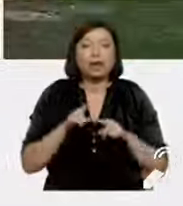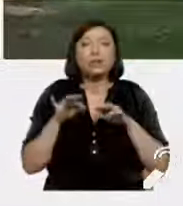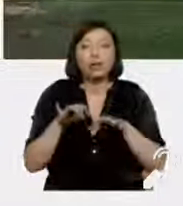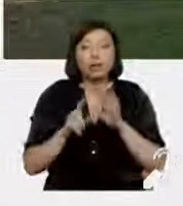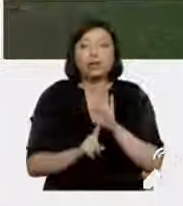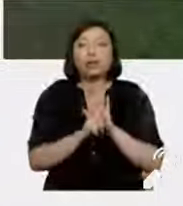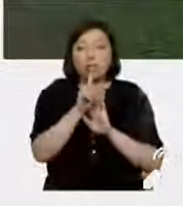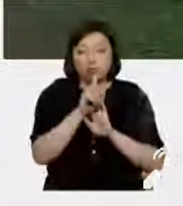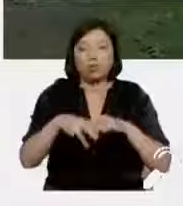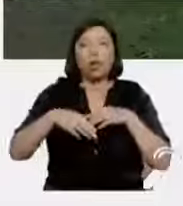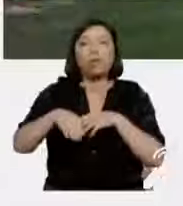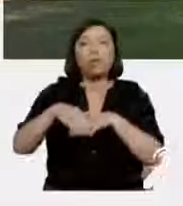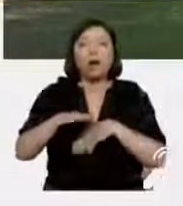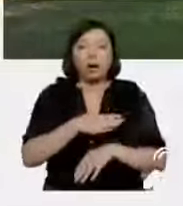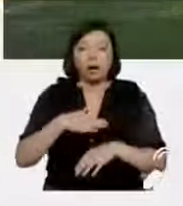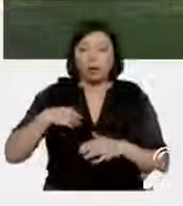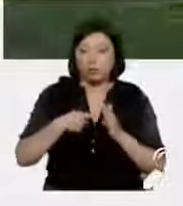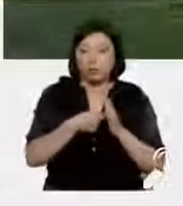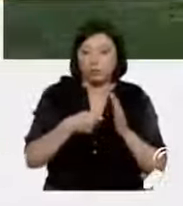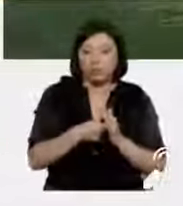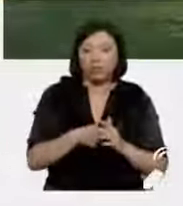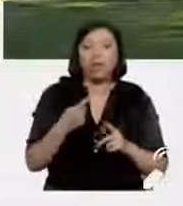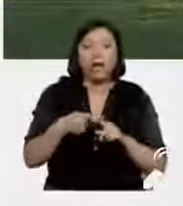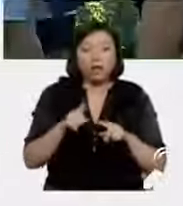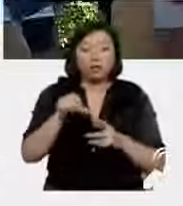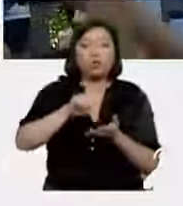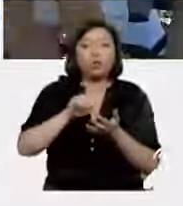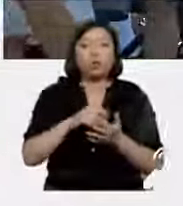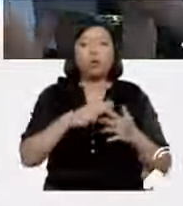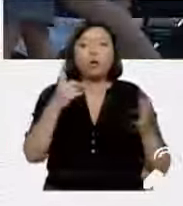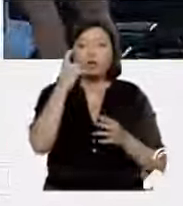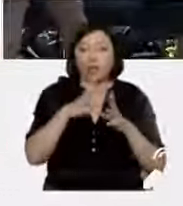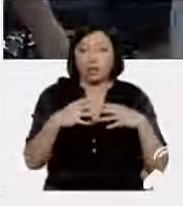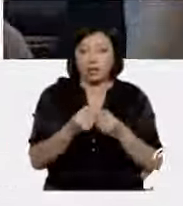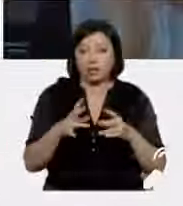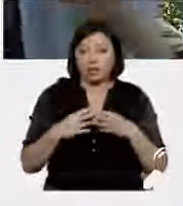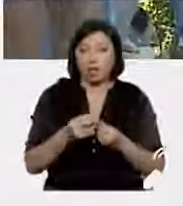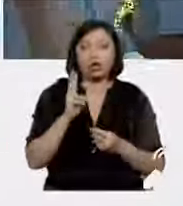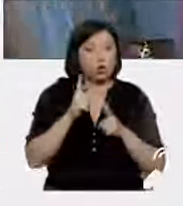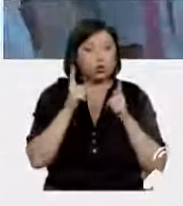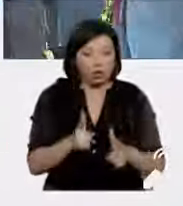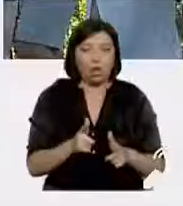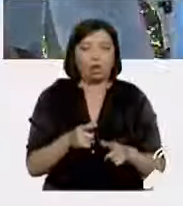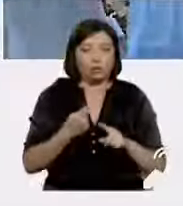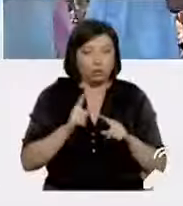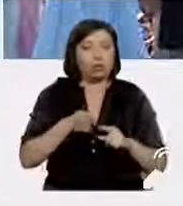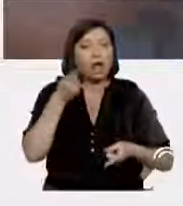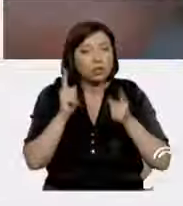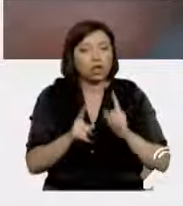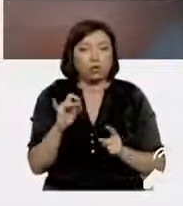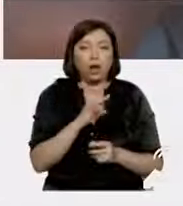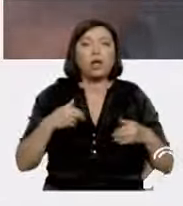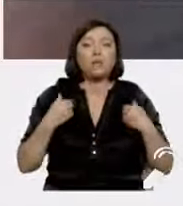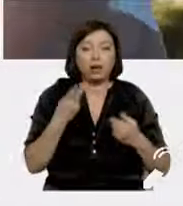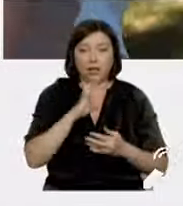Evenimentul a început cu marșul alăptării, la care s-a alăturat peste 100 de familii ce susțin acest gest natural și benefic pentru